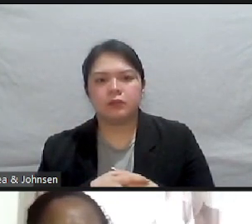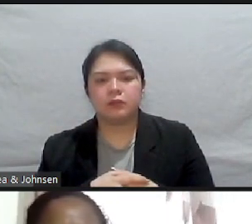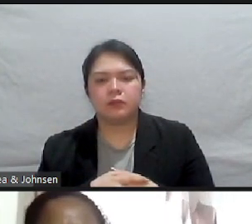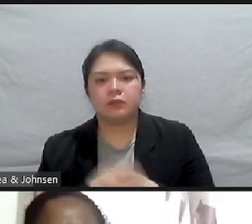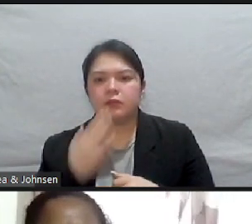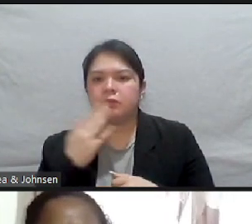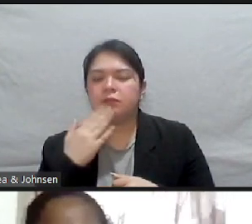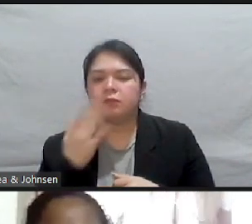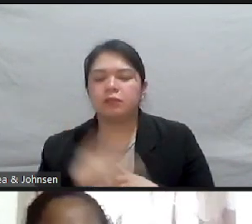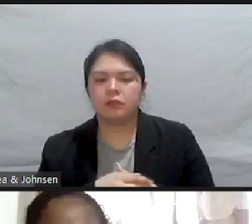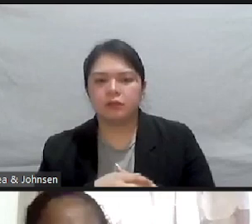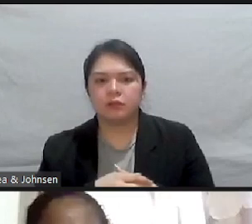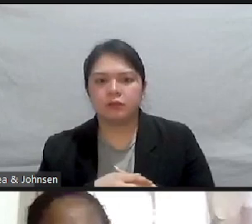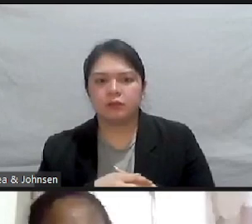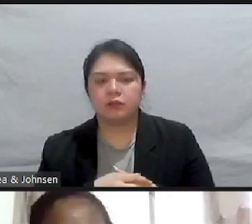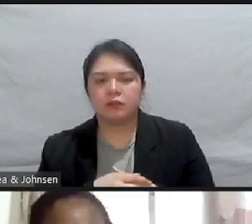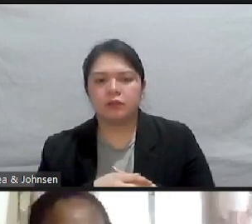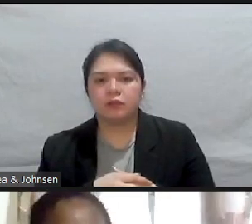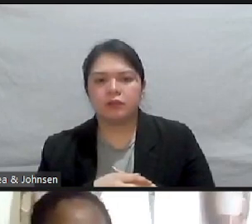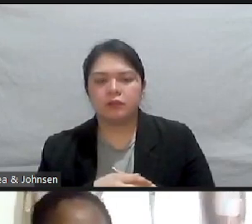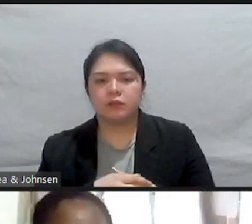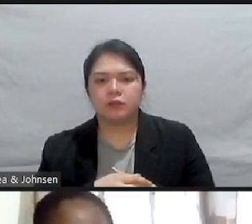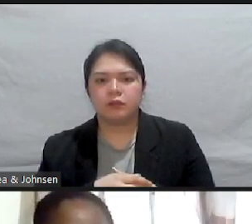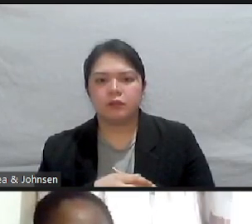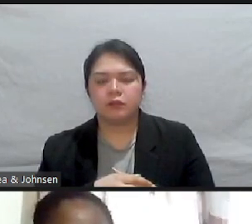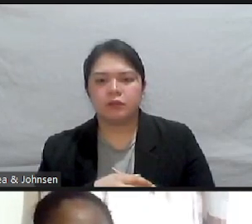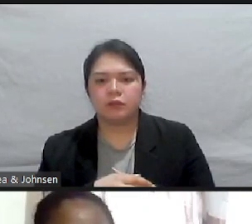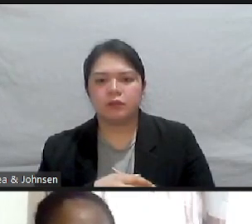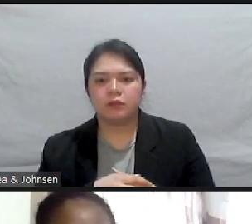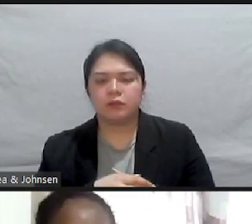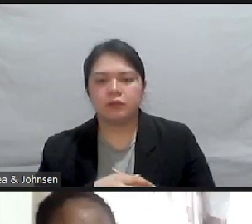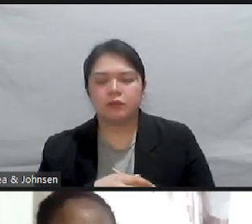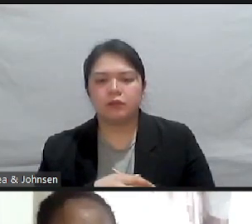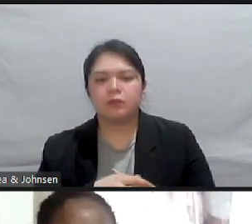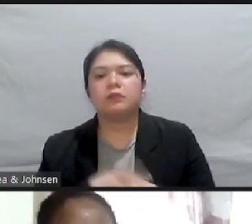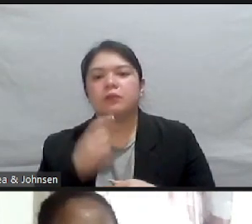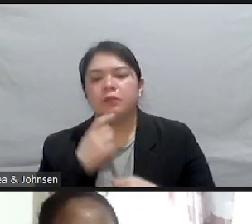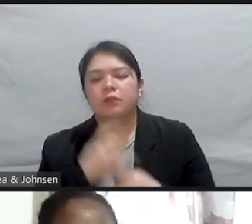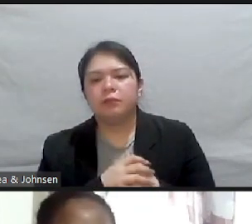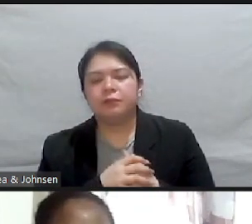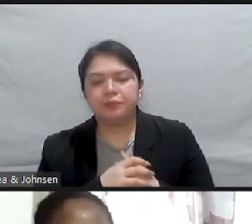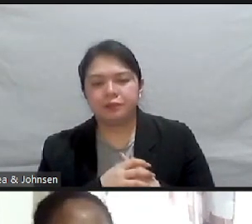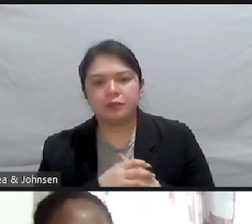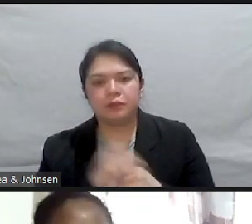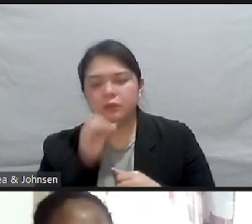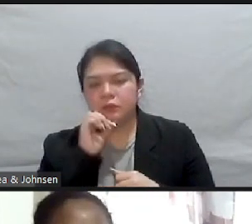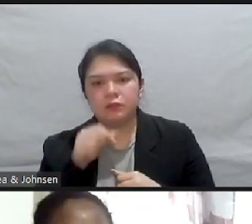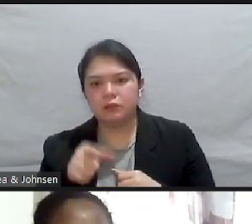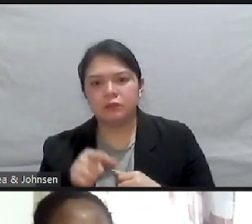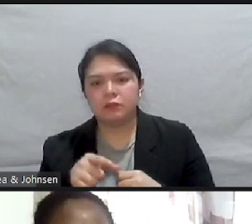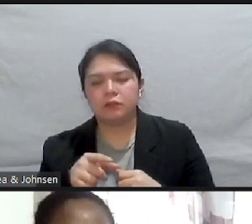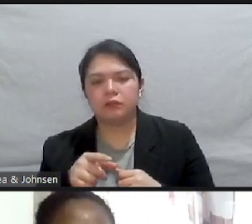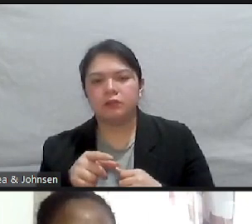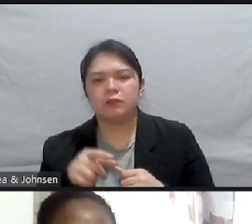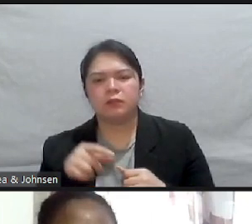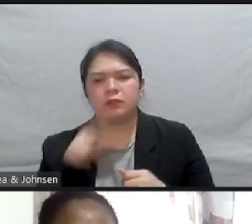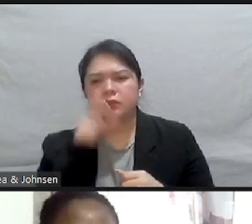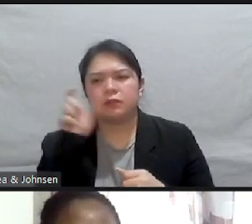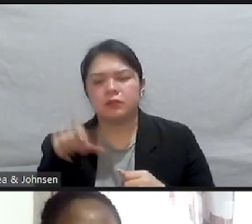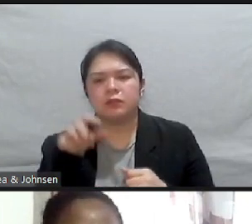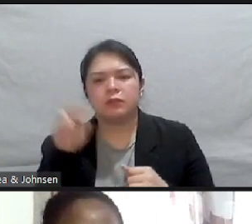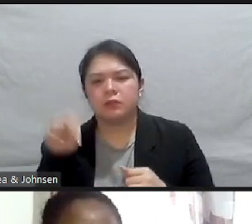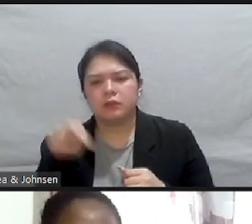Ma'am Ched. At the same time, ma'am, kagaya nga na nabanggit ko, hindi naman natin kailangan talaga ng batas.